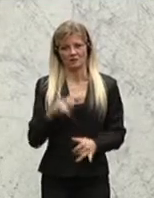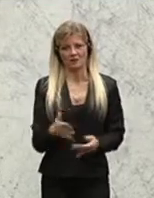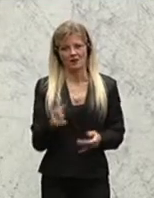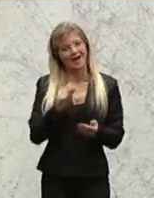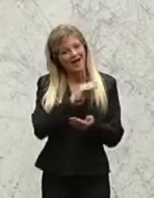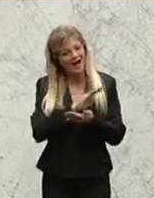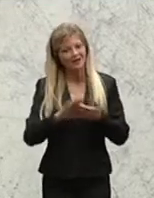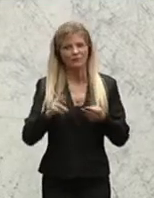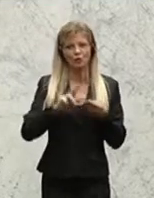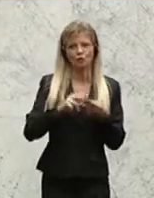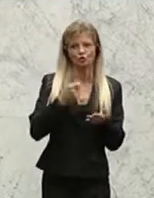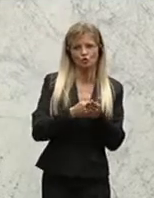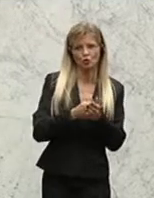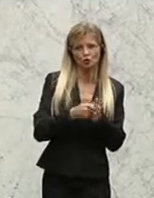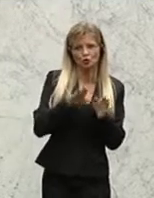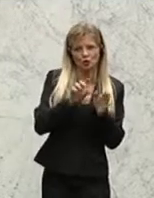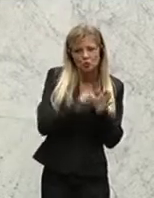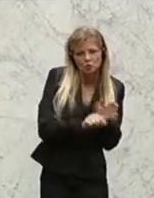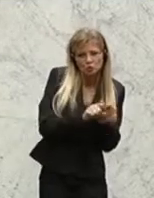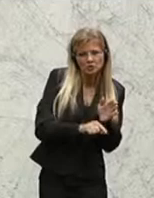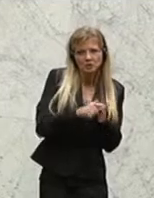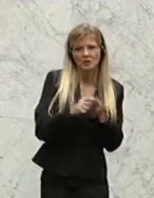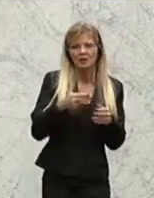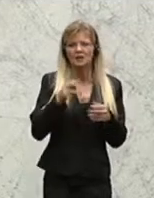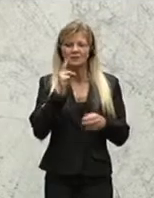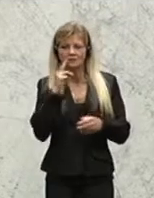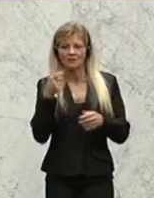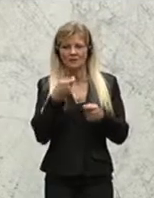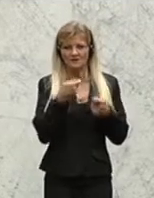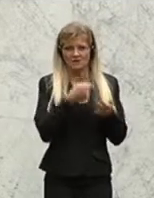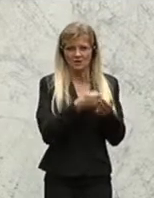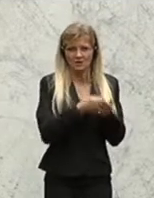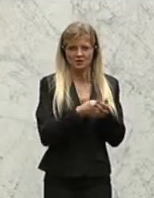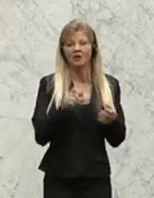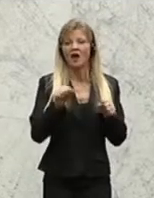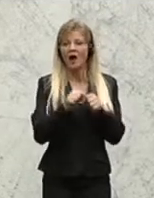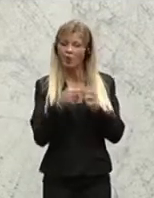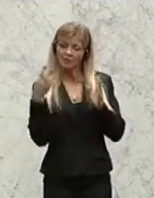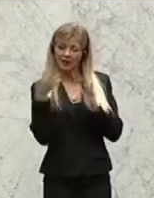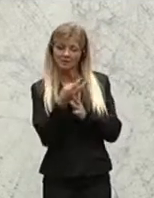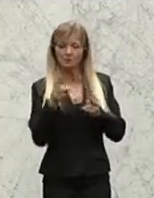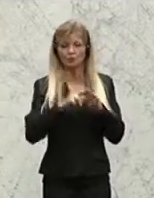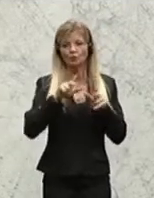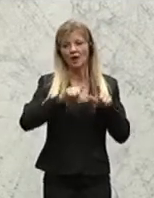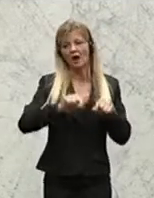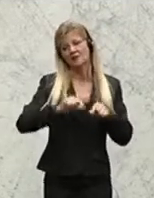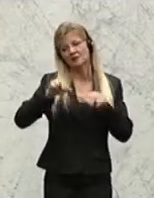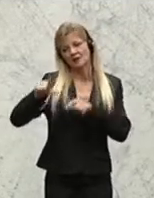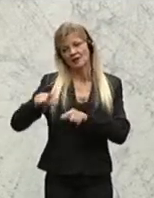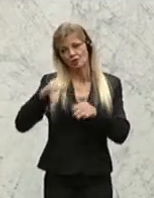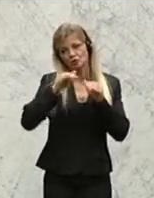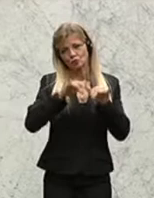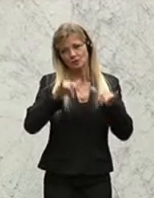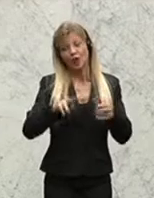kostengünstige Unternehmensfinanzierung. Es führt Bestimmungen betreffend Transparenz und Anlegerschutz ein und es schafft einen gesetzlichen